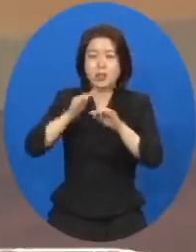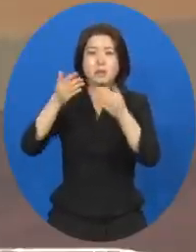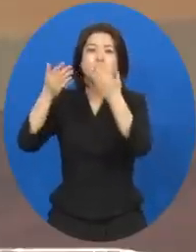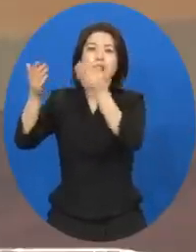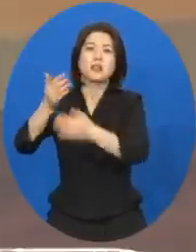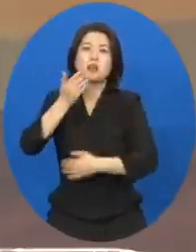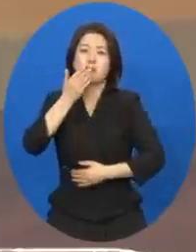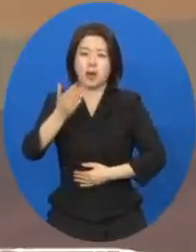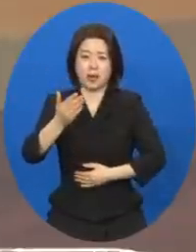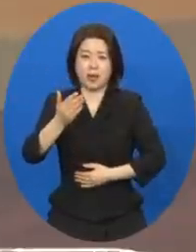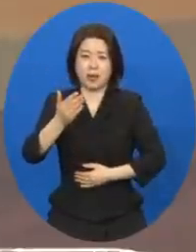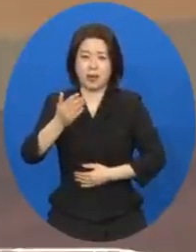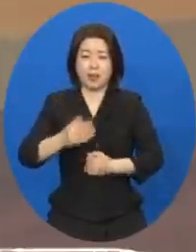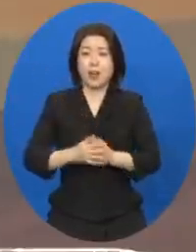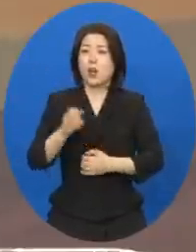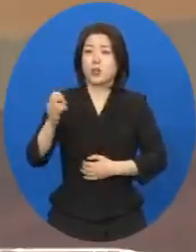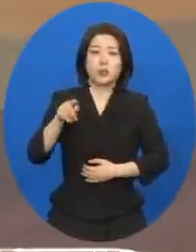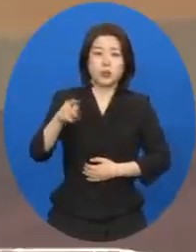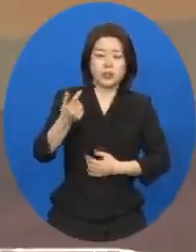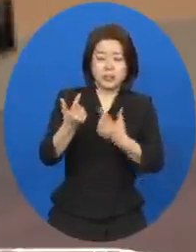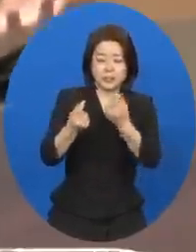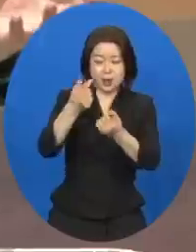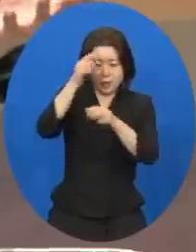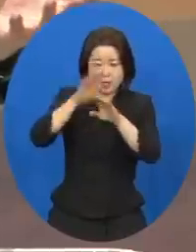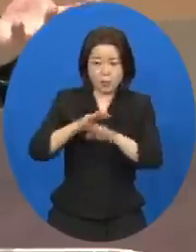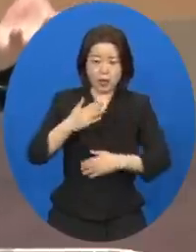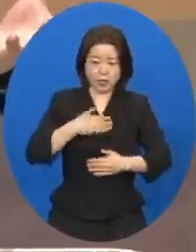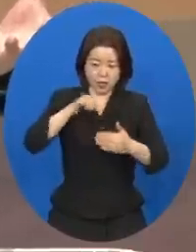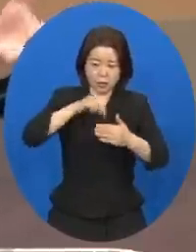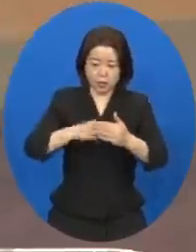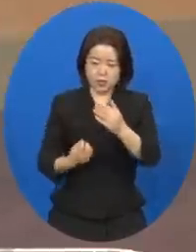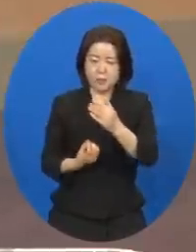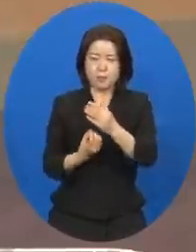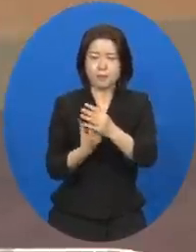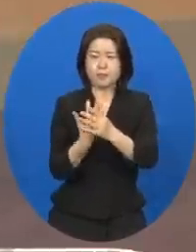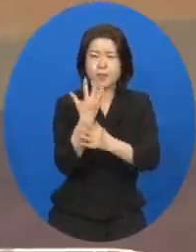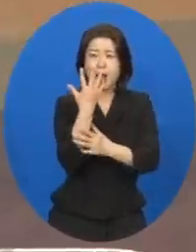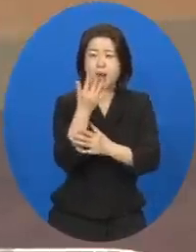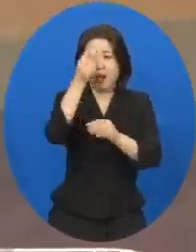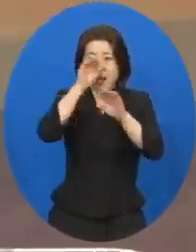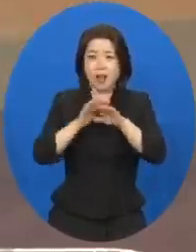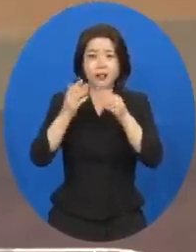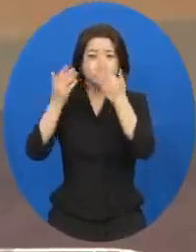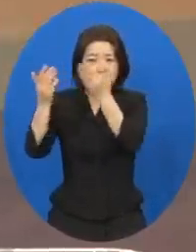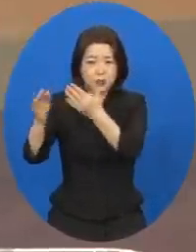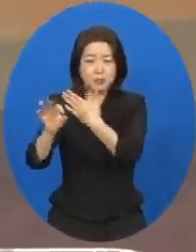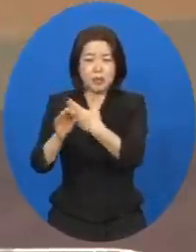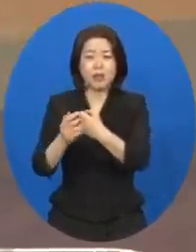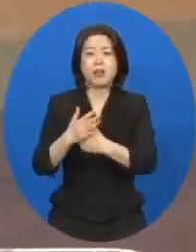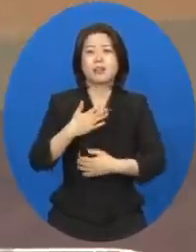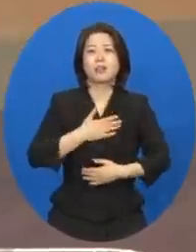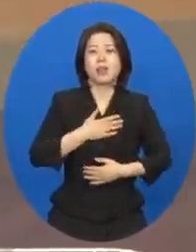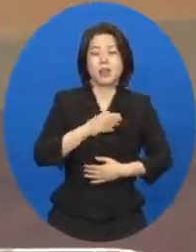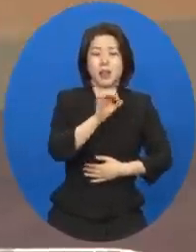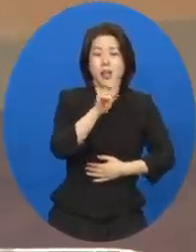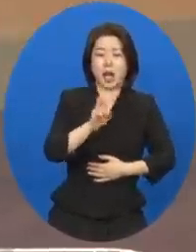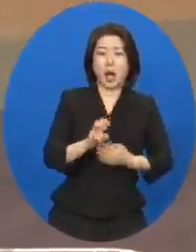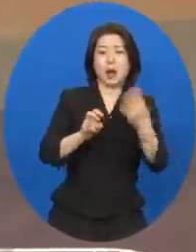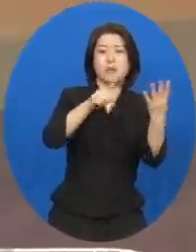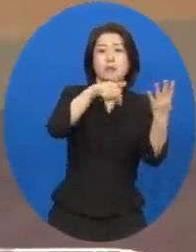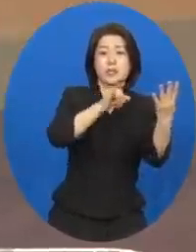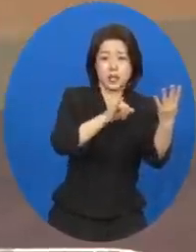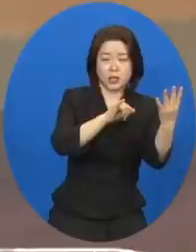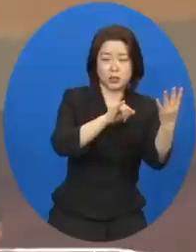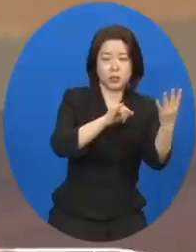있고 그런 예배가 내 속에서 나오면 그러면 내 암 4기도